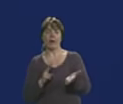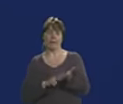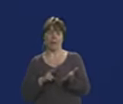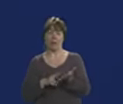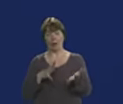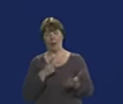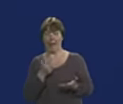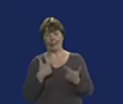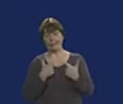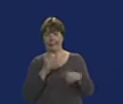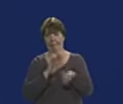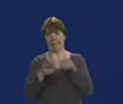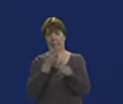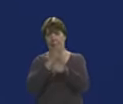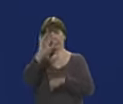pris un risque,